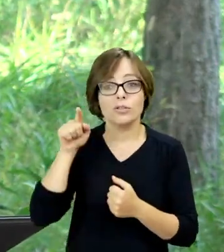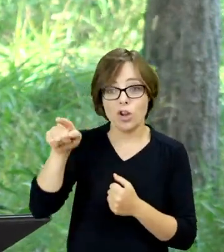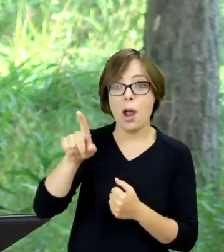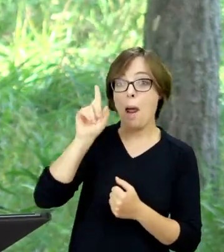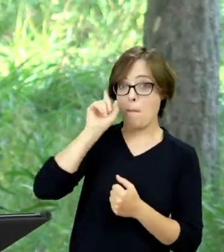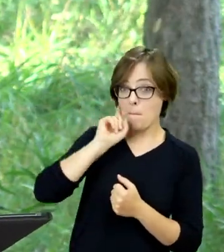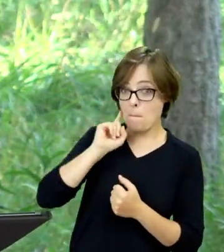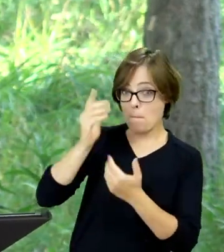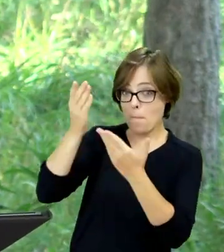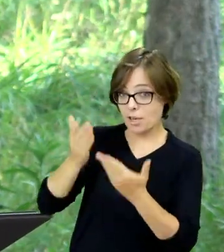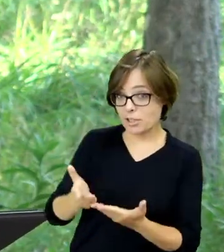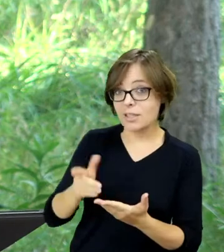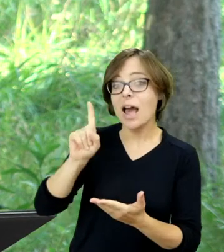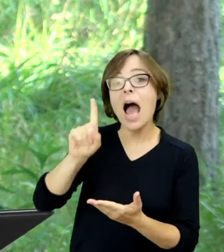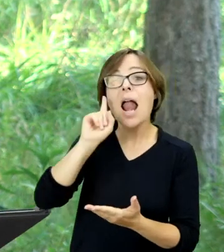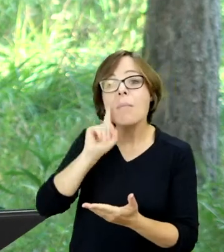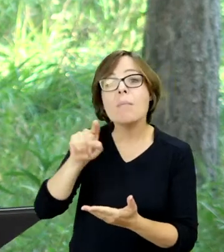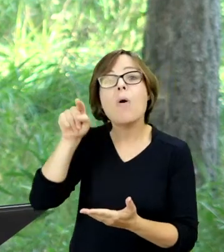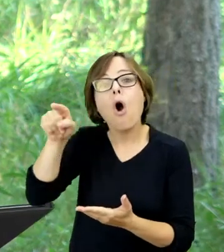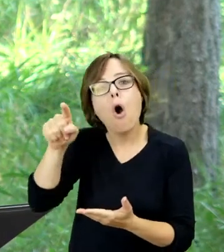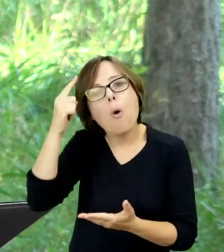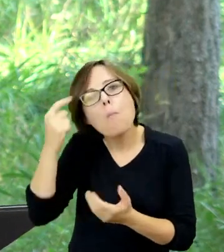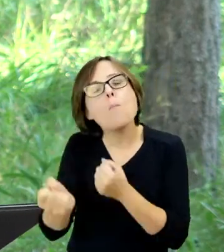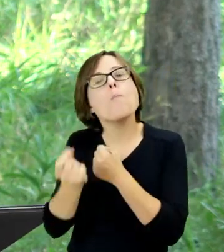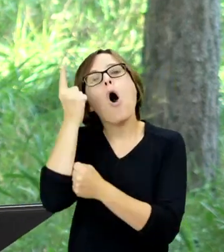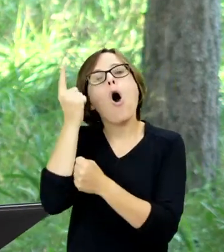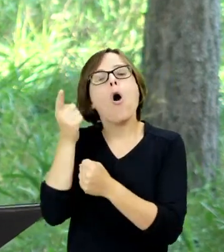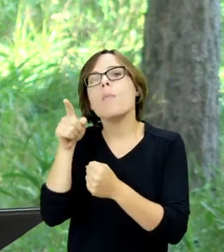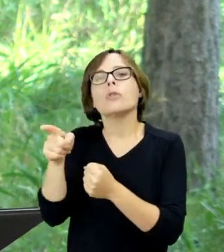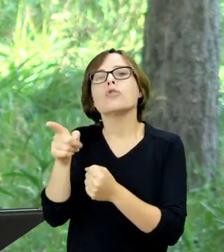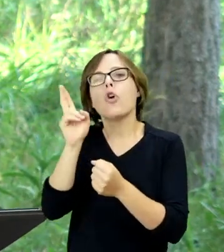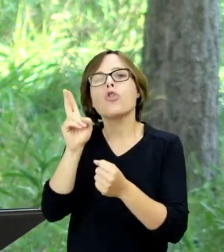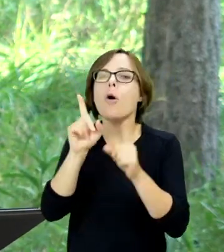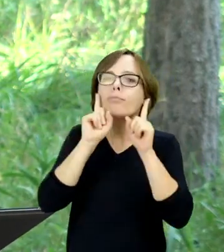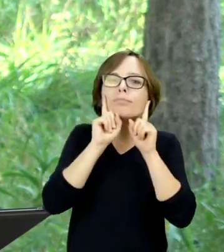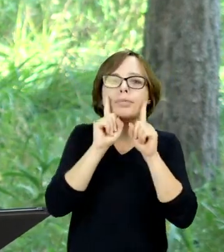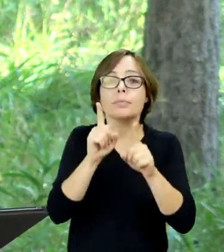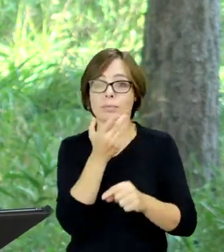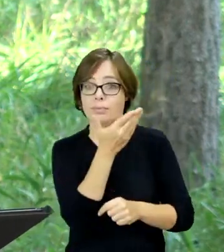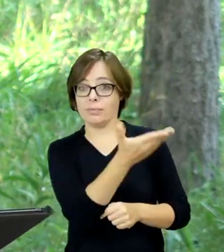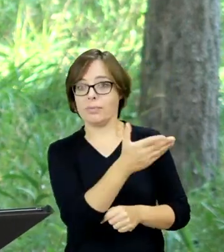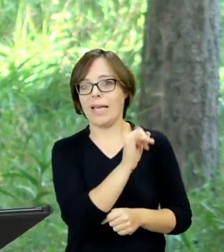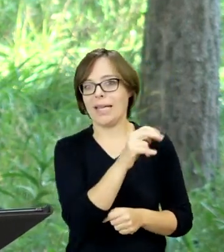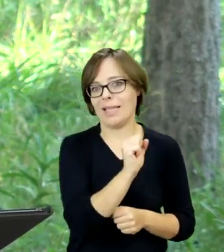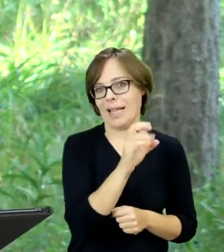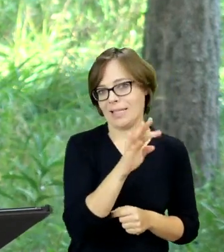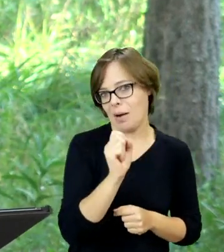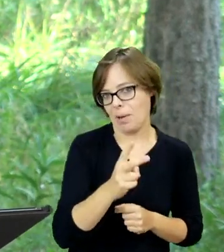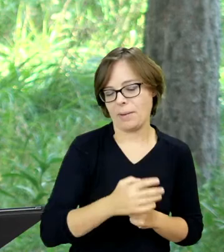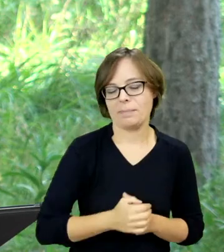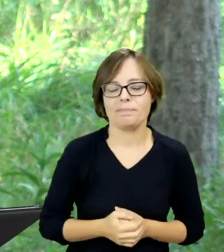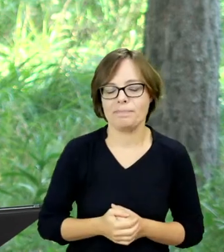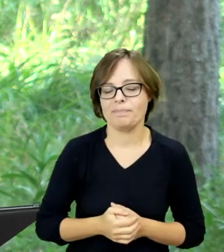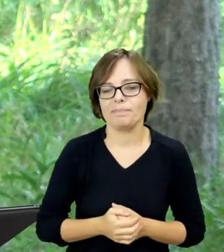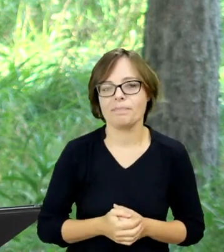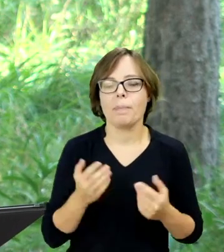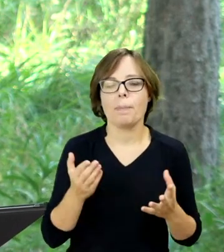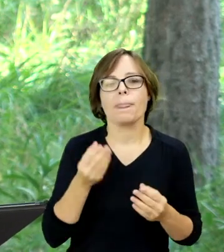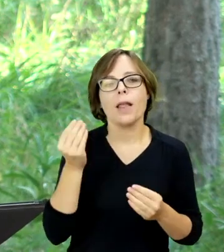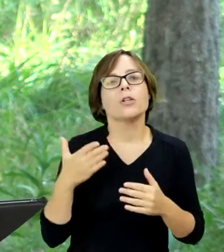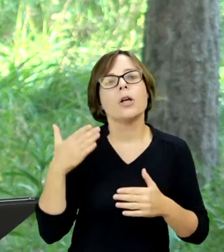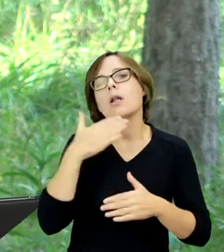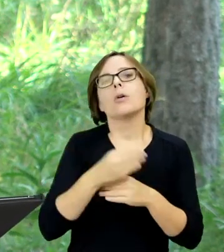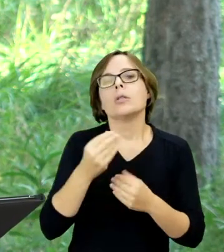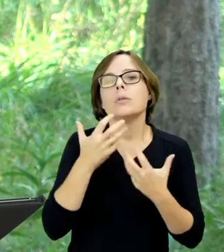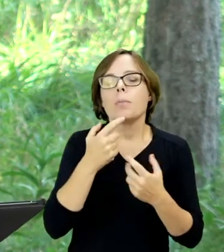znów męskiej. Już na koniec zupełnie powiem tylko o kobiecym patrolu